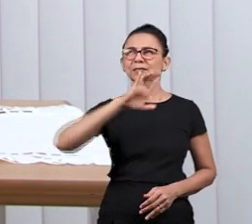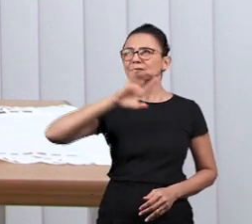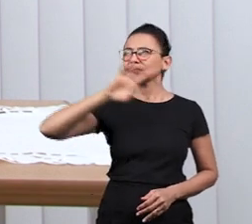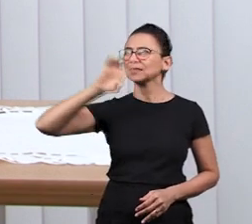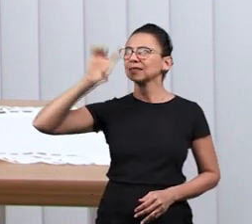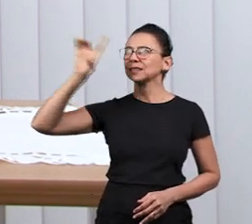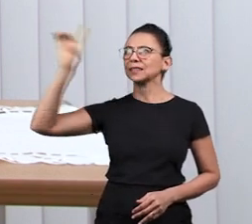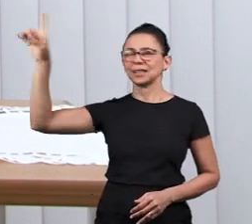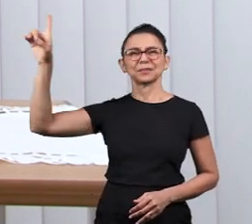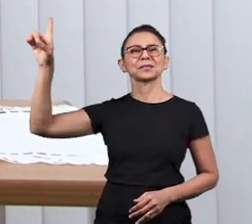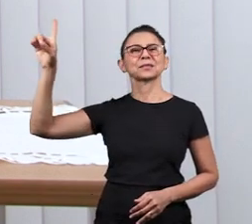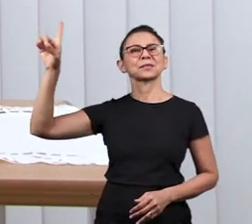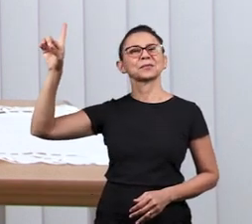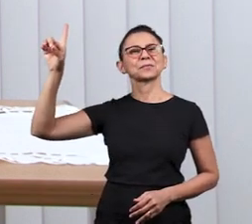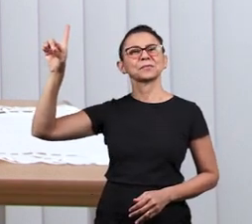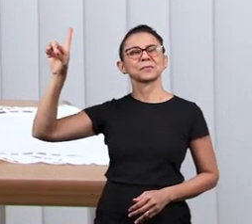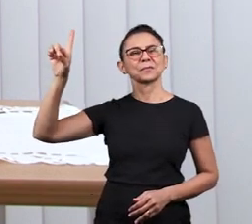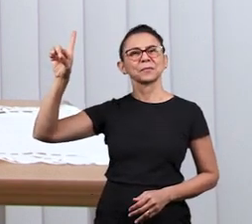Него